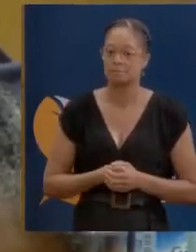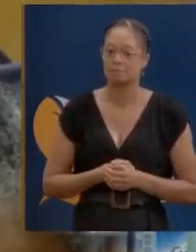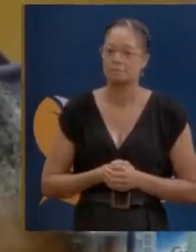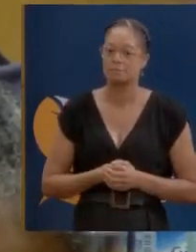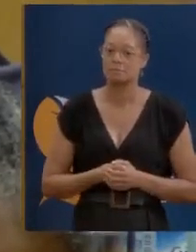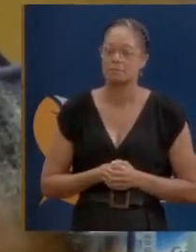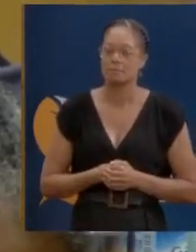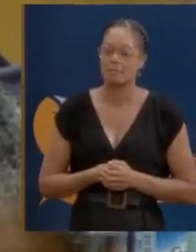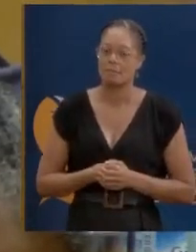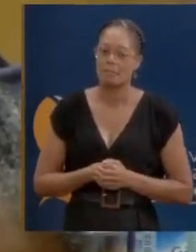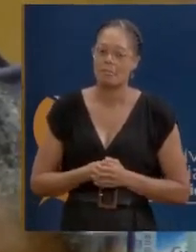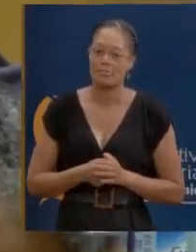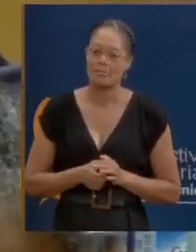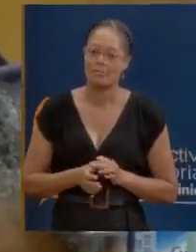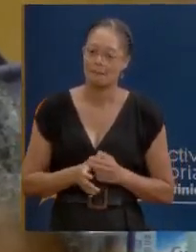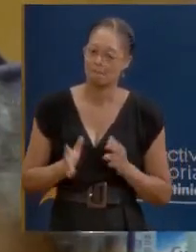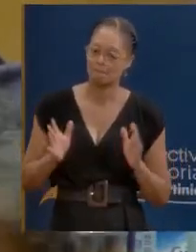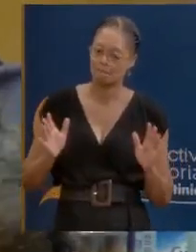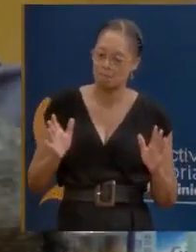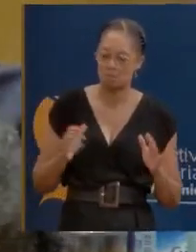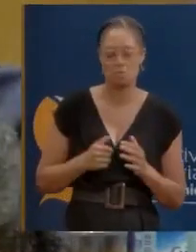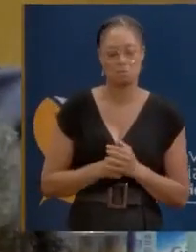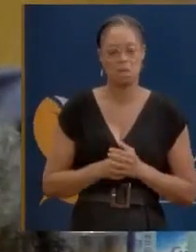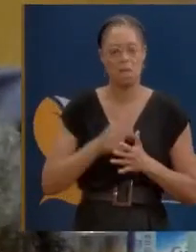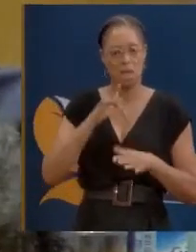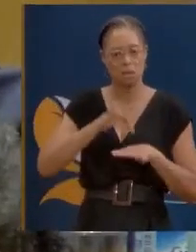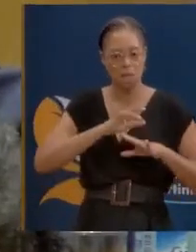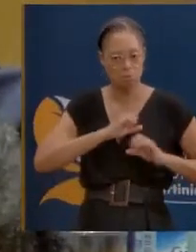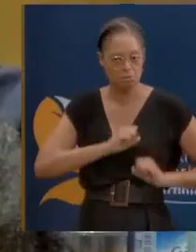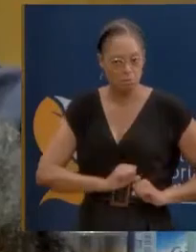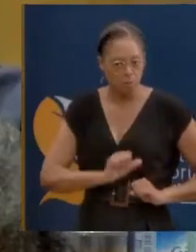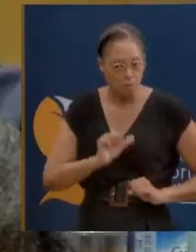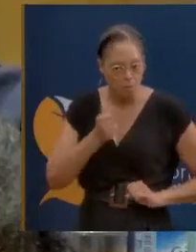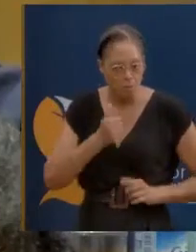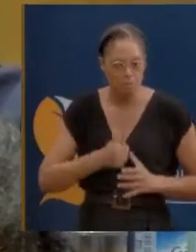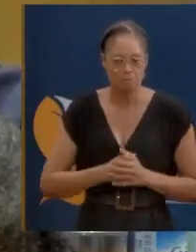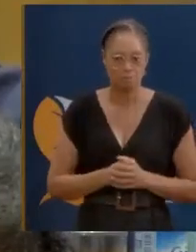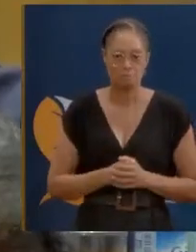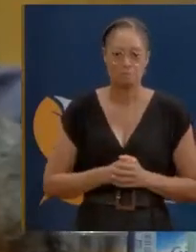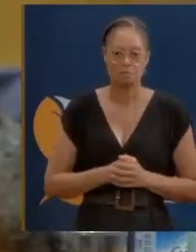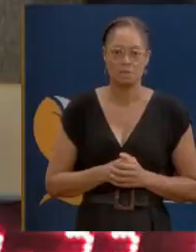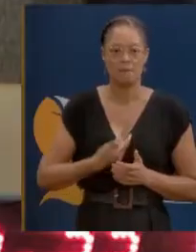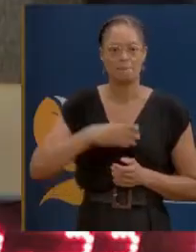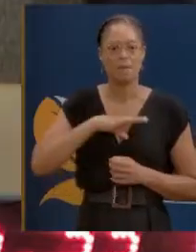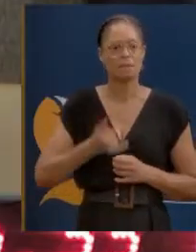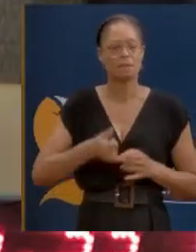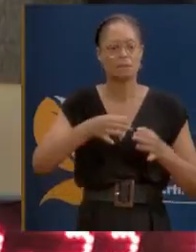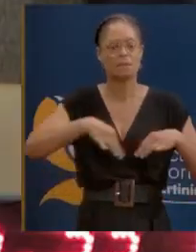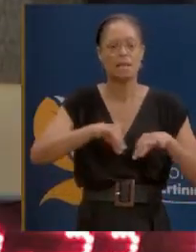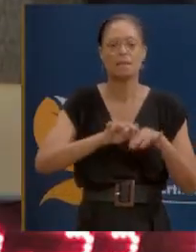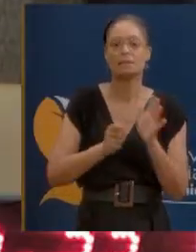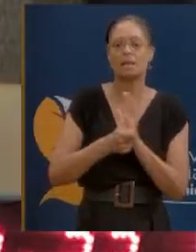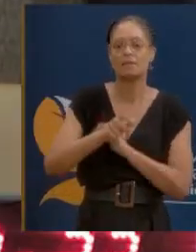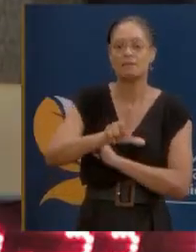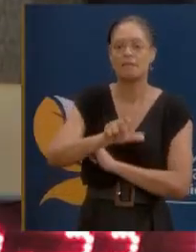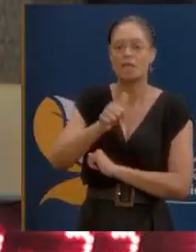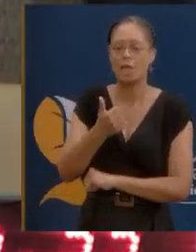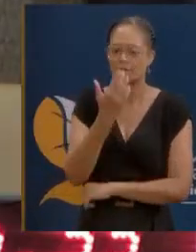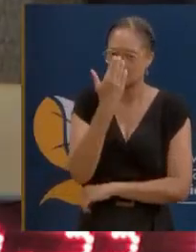Et nous avons fait une première expérience, puisque dans cette salle-là, le 21